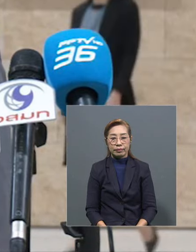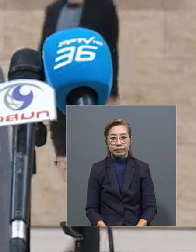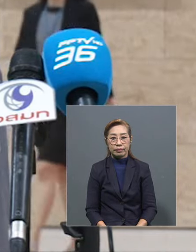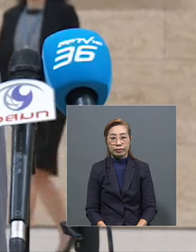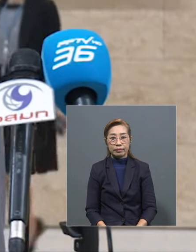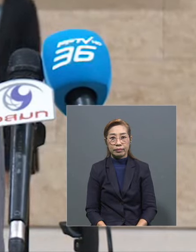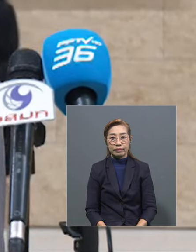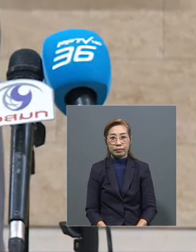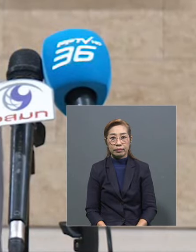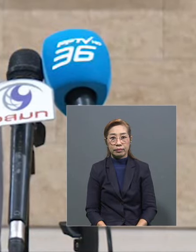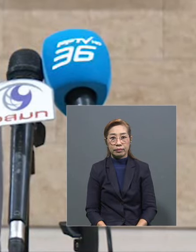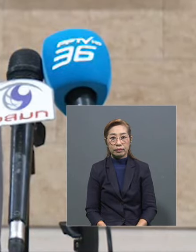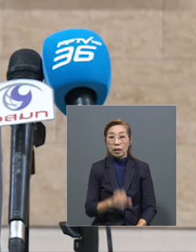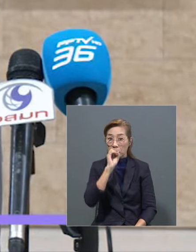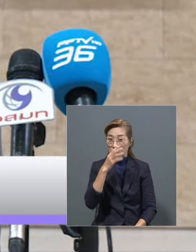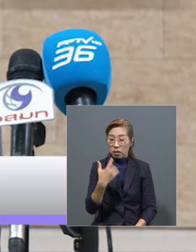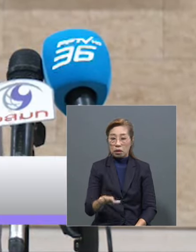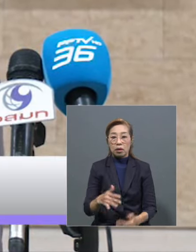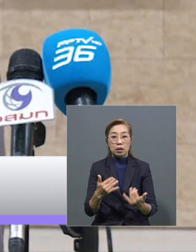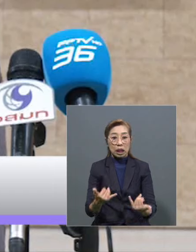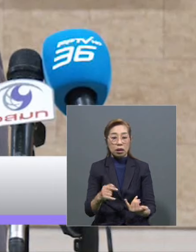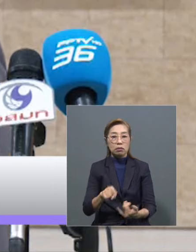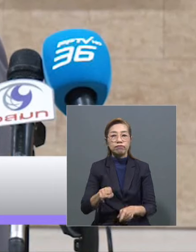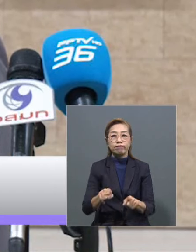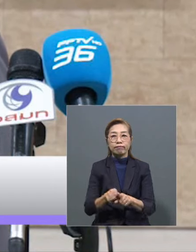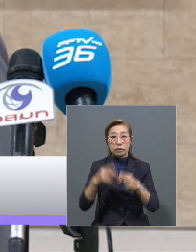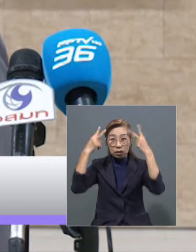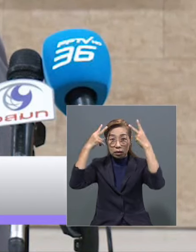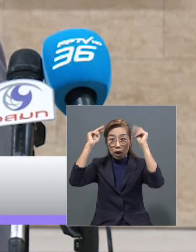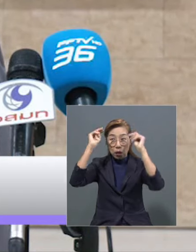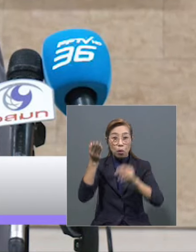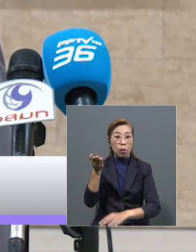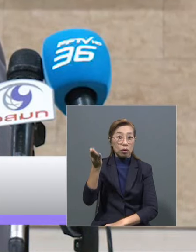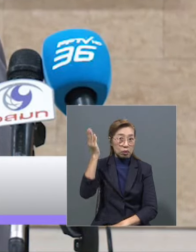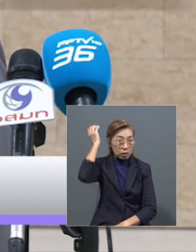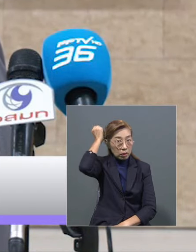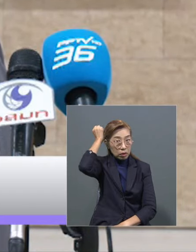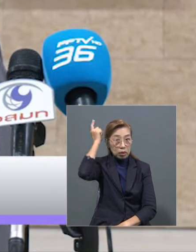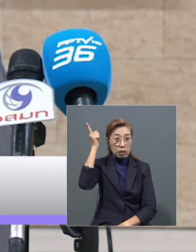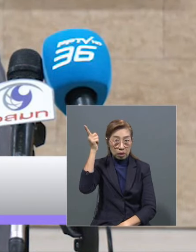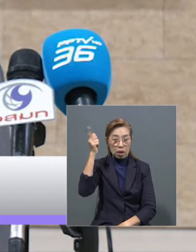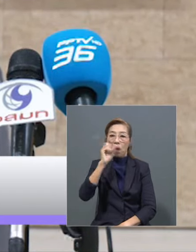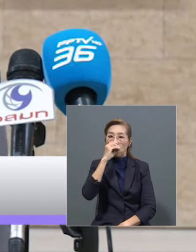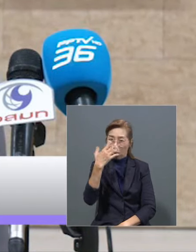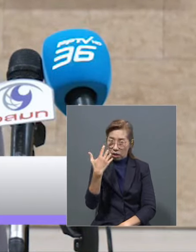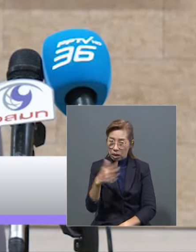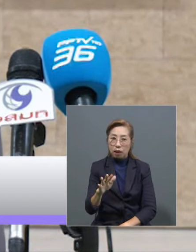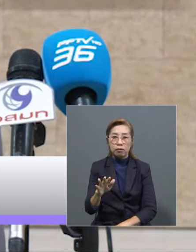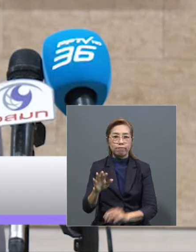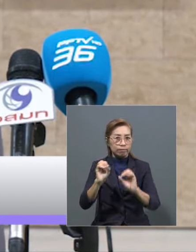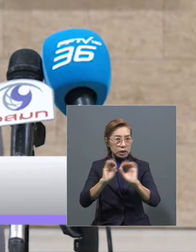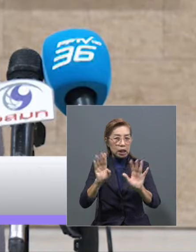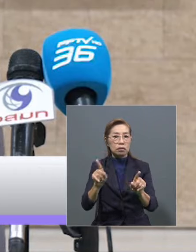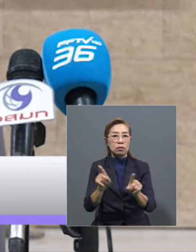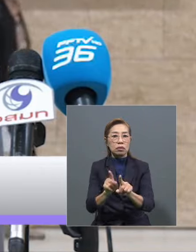เราเนี่ยยืนยันได้ว่าตัวท่านนายกรัฐมนตรีคุณแพทองธารเองเนี่ยนะครับได้แสดงเจตจำนงที่ชัดเจนใน